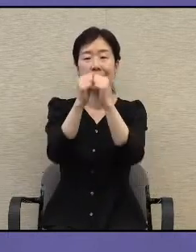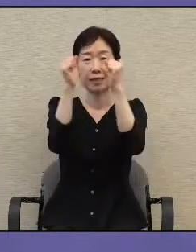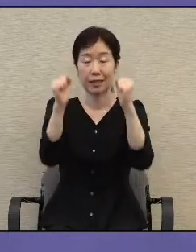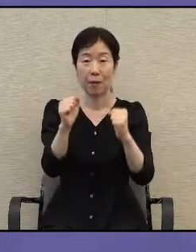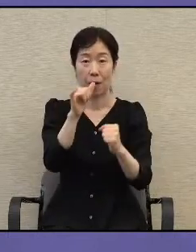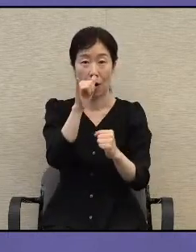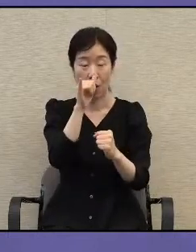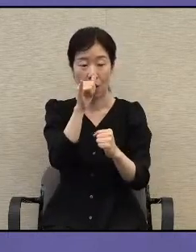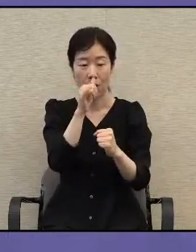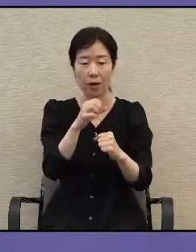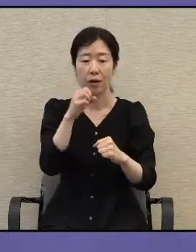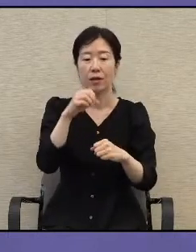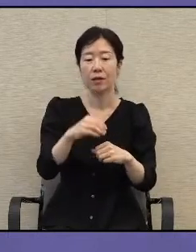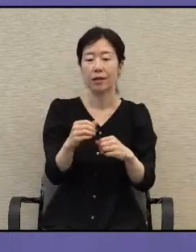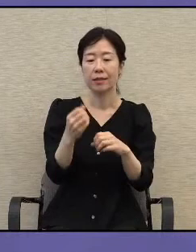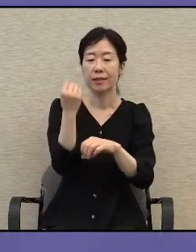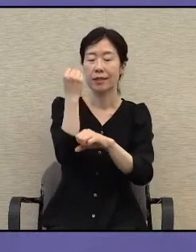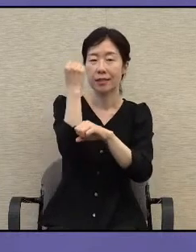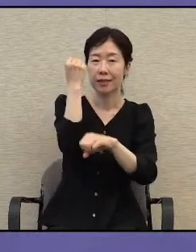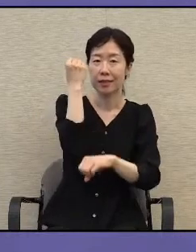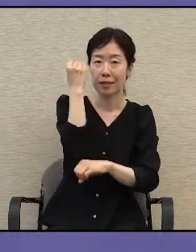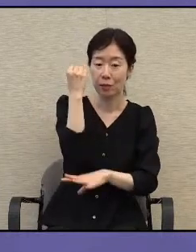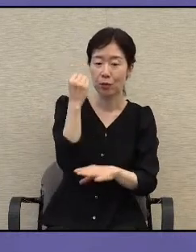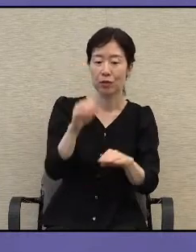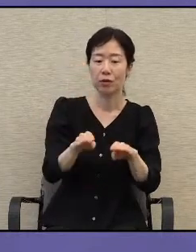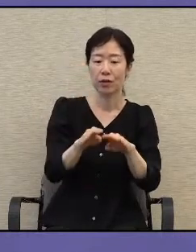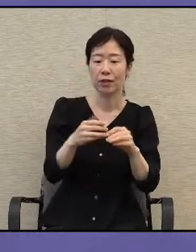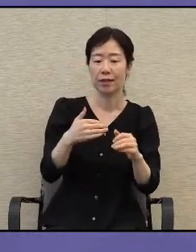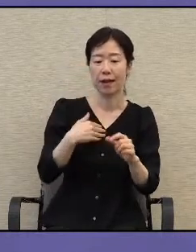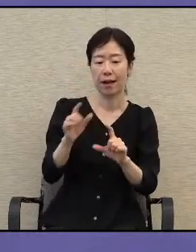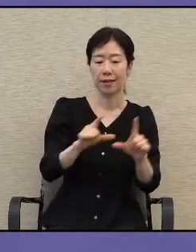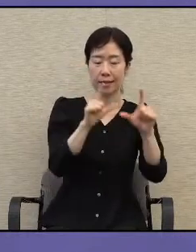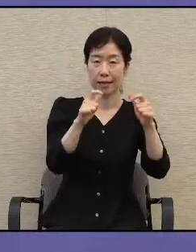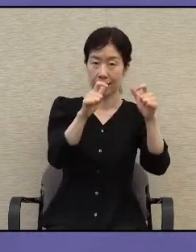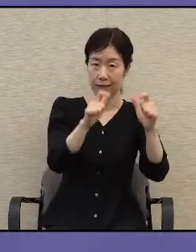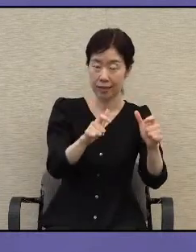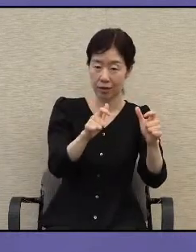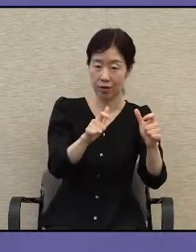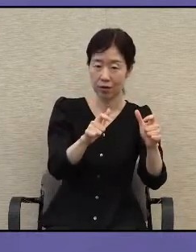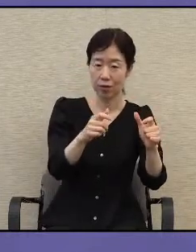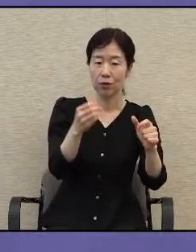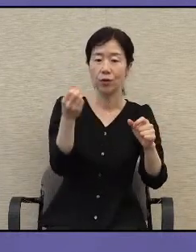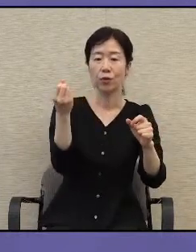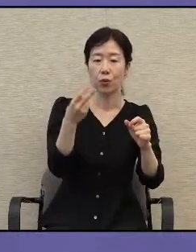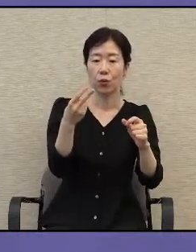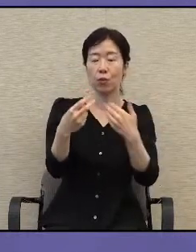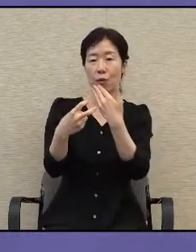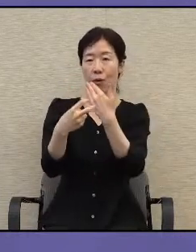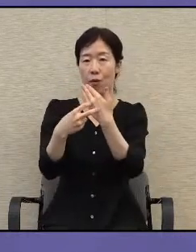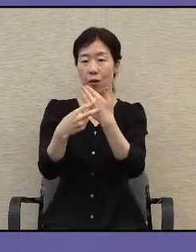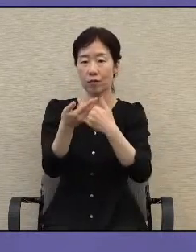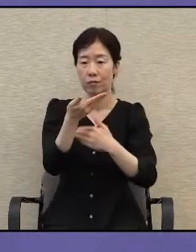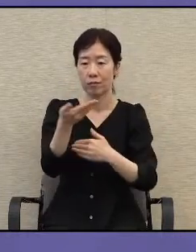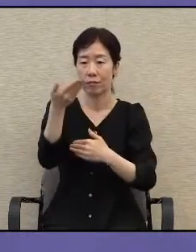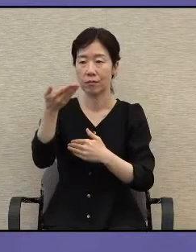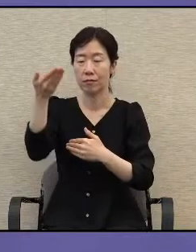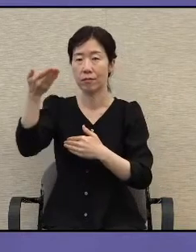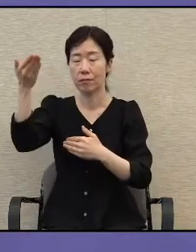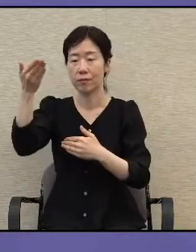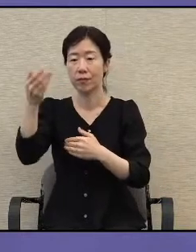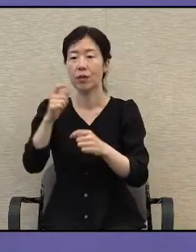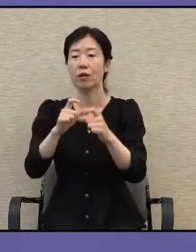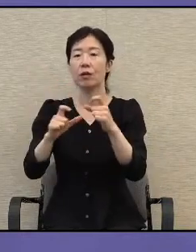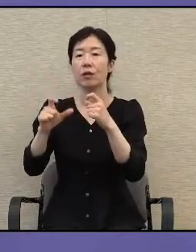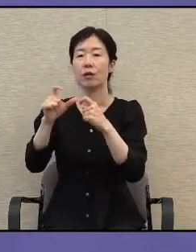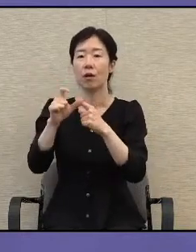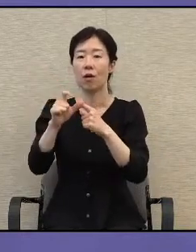의료기관에 이르기까지 여러 뭐 GP가 뭐 개입하는 경우도 있지만, 다양한 정신건강 파라 프로페셔널이나 정신건강 전문가들이 개입하는